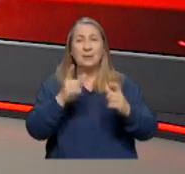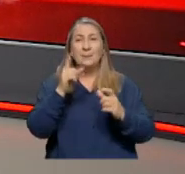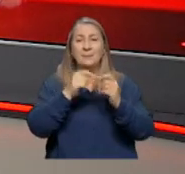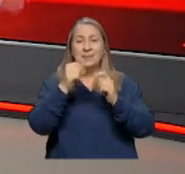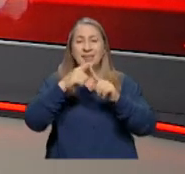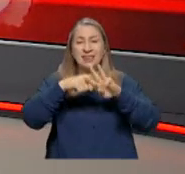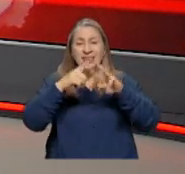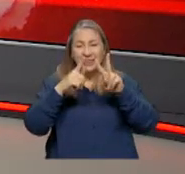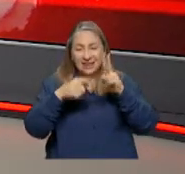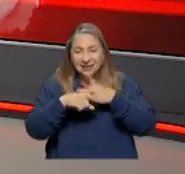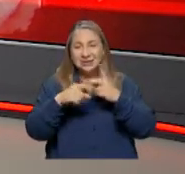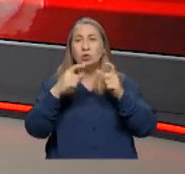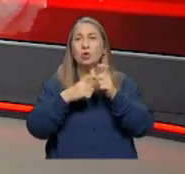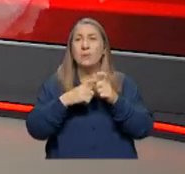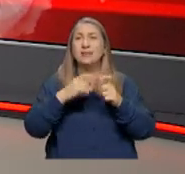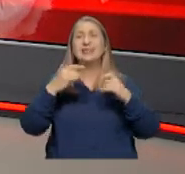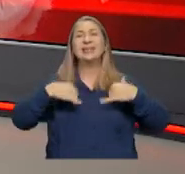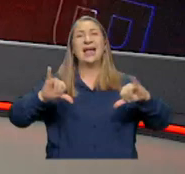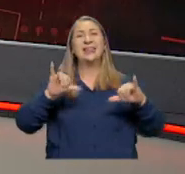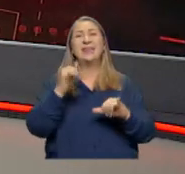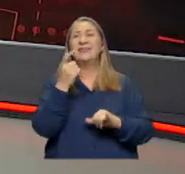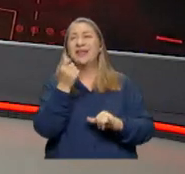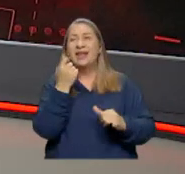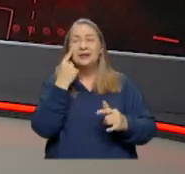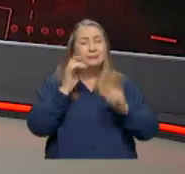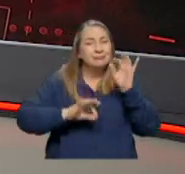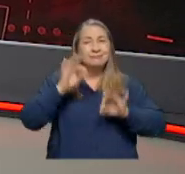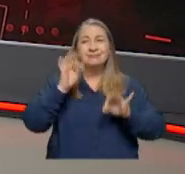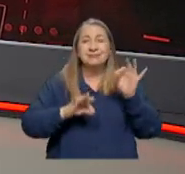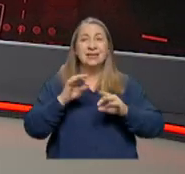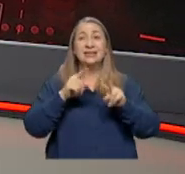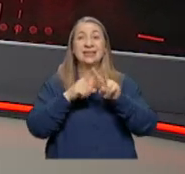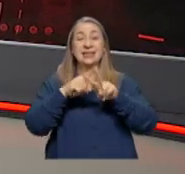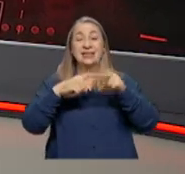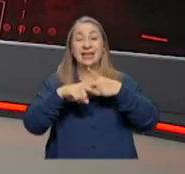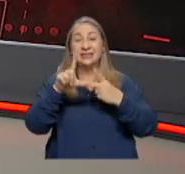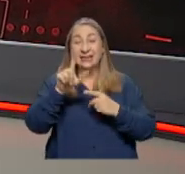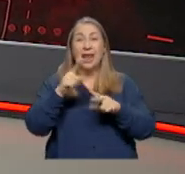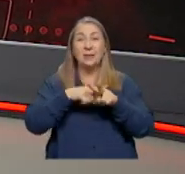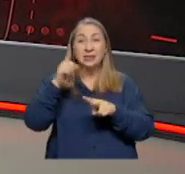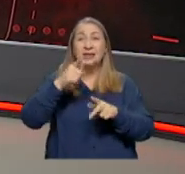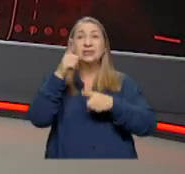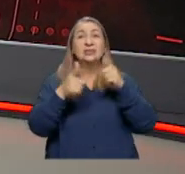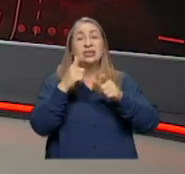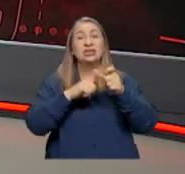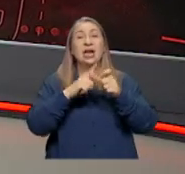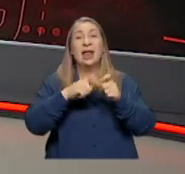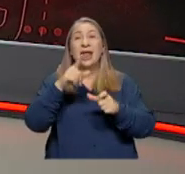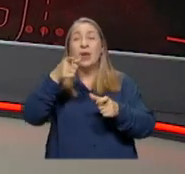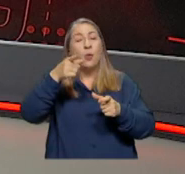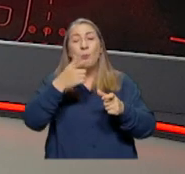bitez'de Gümbet'te tatil seçeneklerini fiyatları ekranı taşımış tık Nazlı yerebasmaz ve kameraman Çağlar Güner